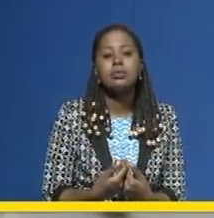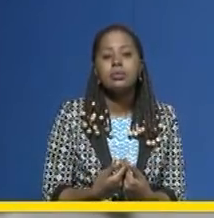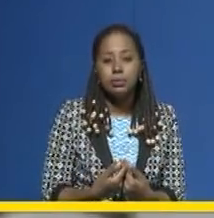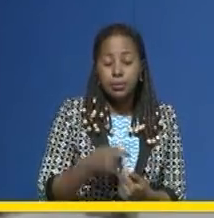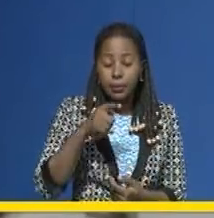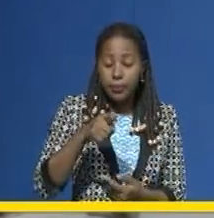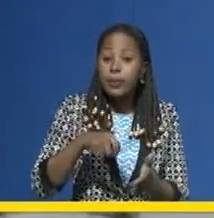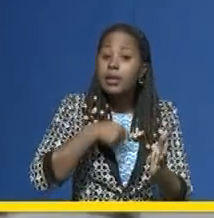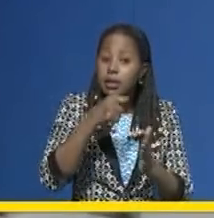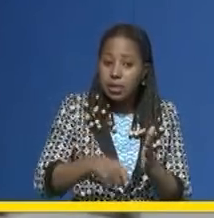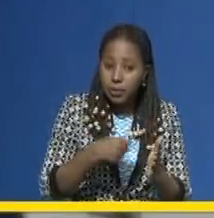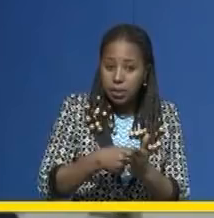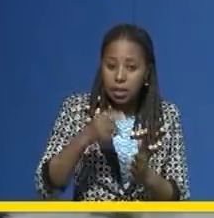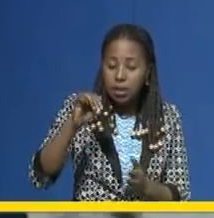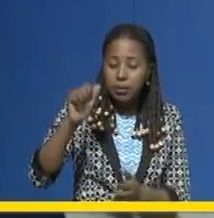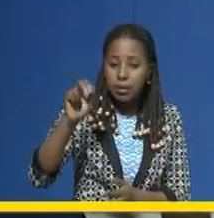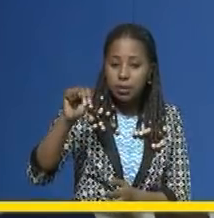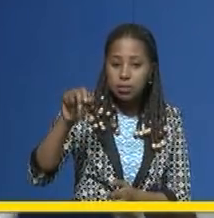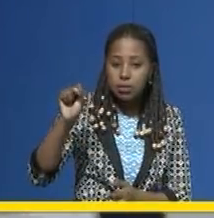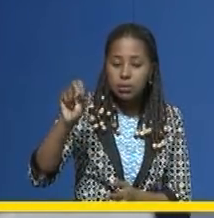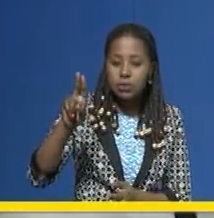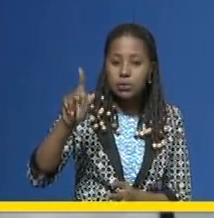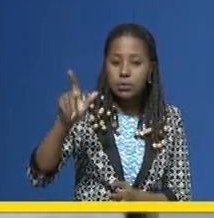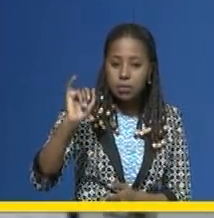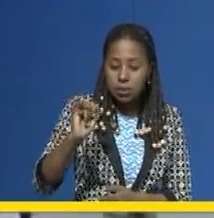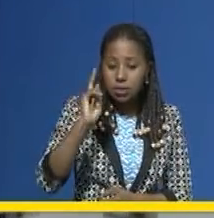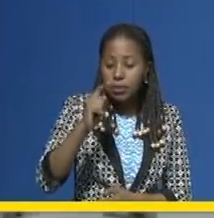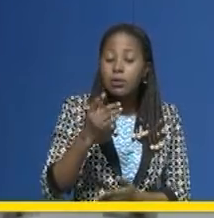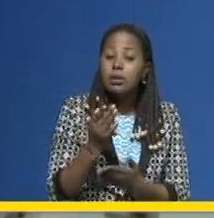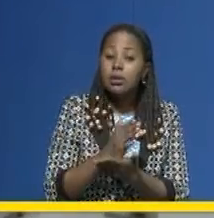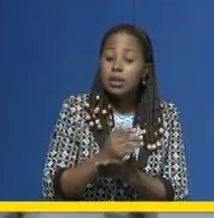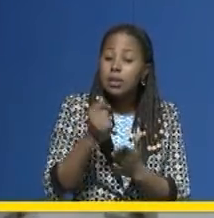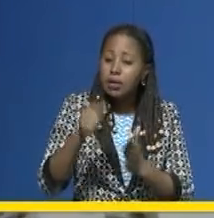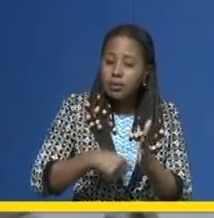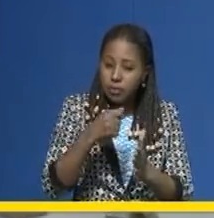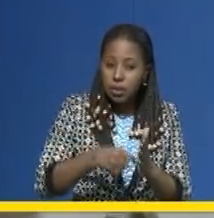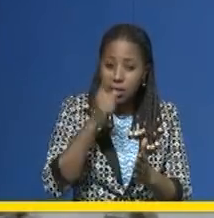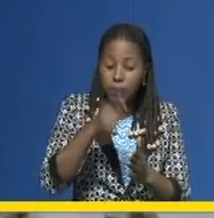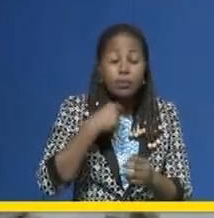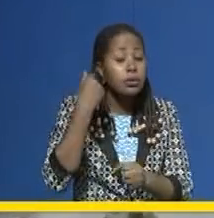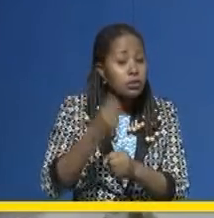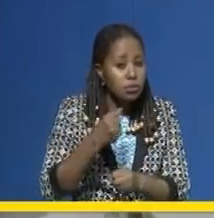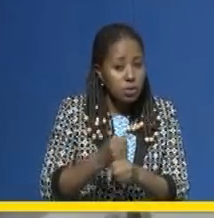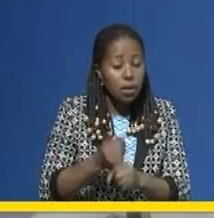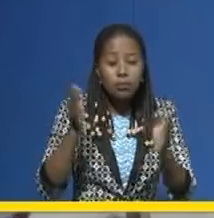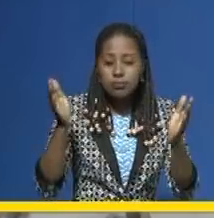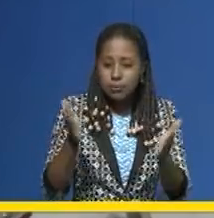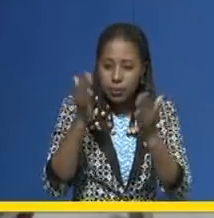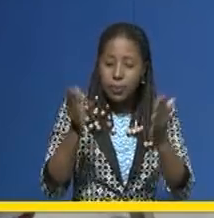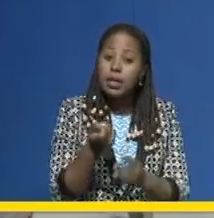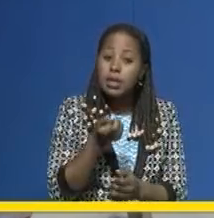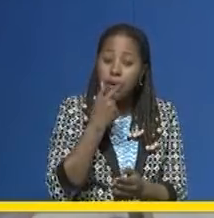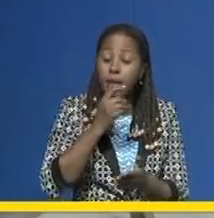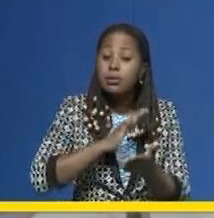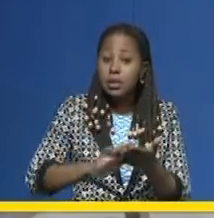Hapa ni katika kiwanda cha Mansudaya jijini Dar es Salaam, ambapo ni miongoni mwa viwanda ambapo vinajishughulisha na uzalishaji wa dawa